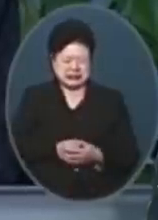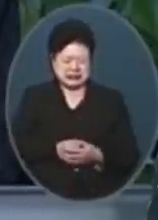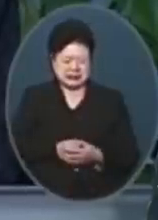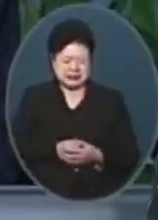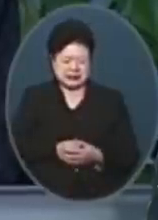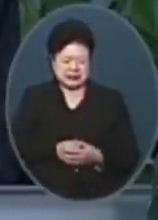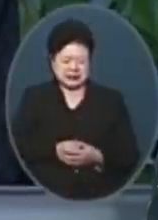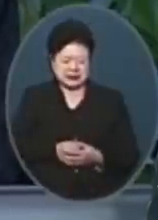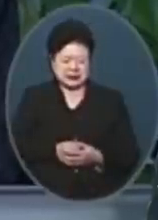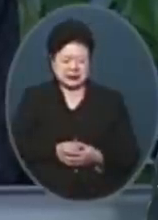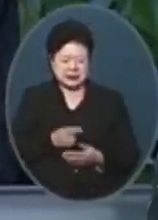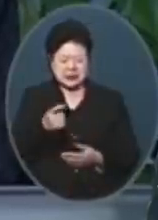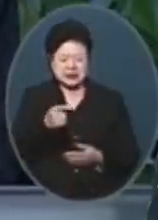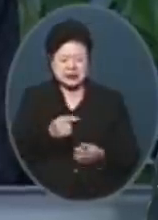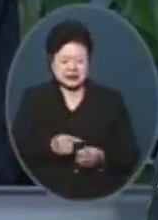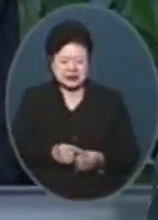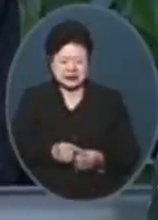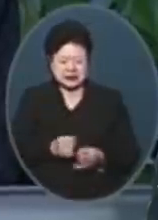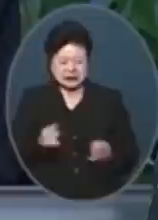이 위트맨이